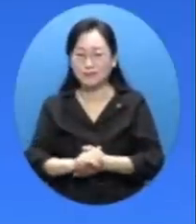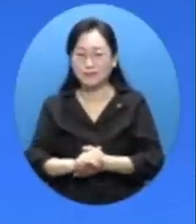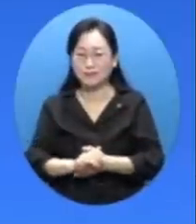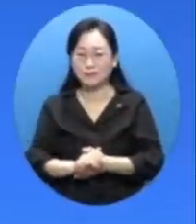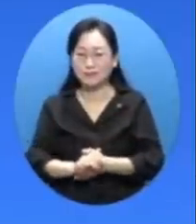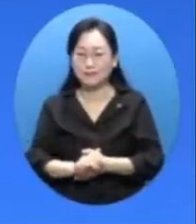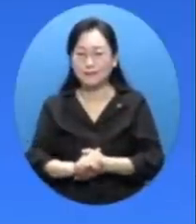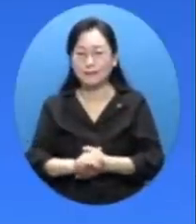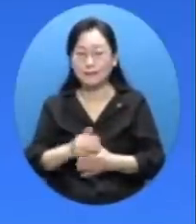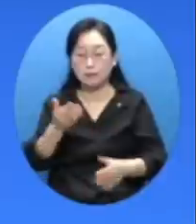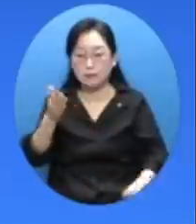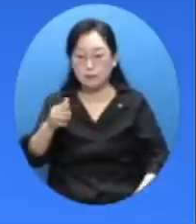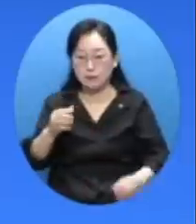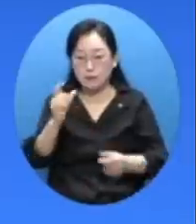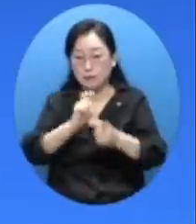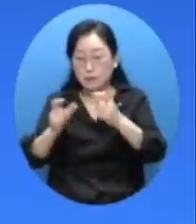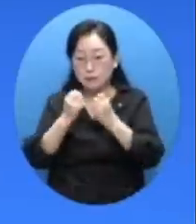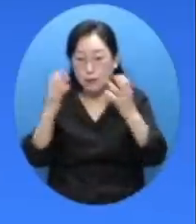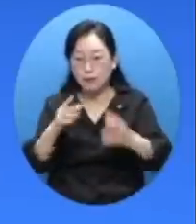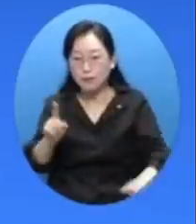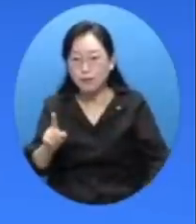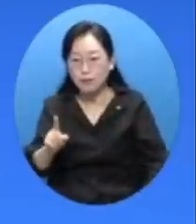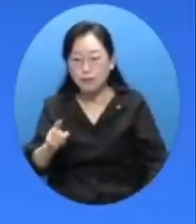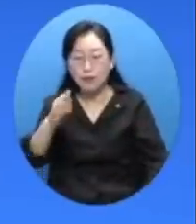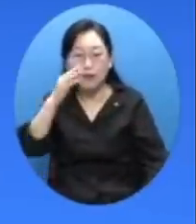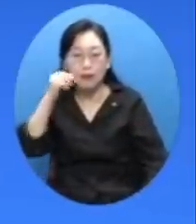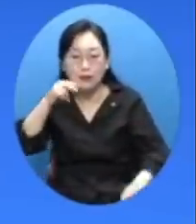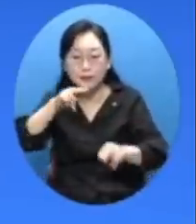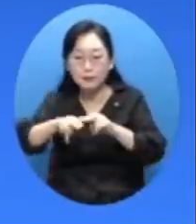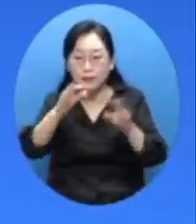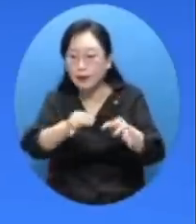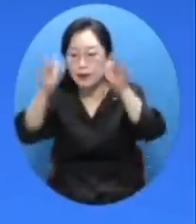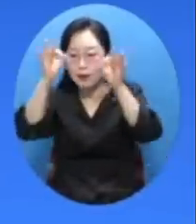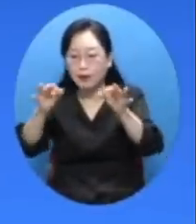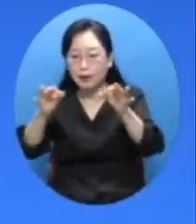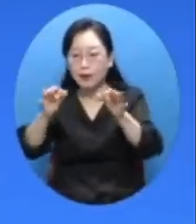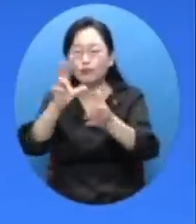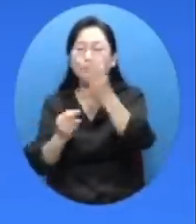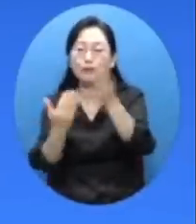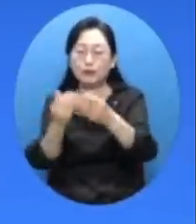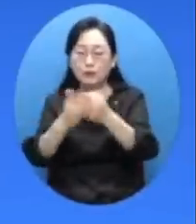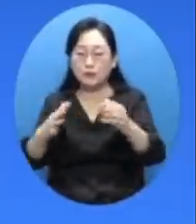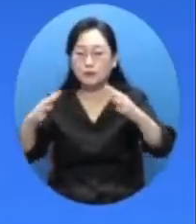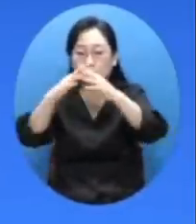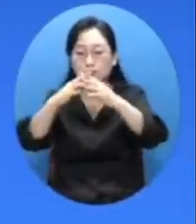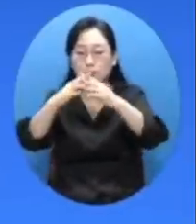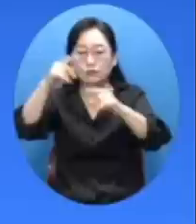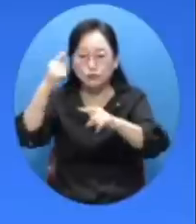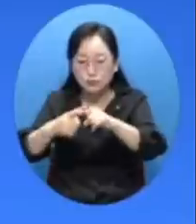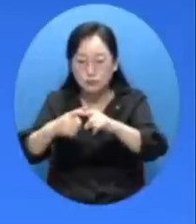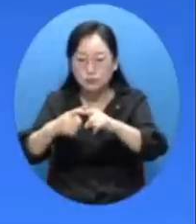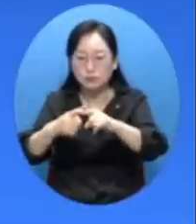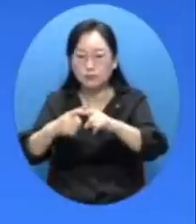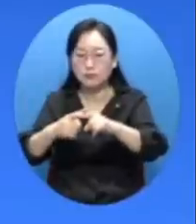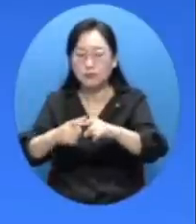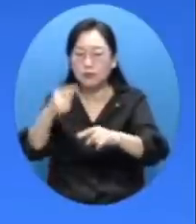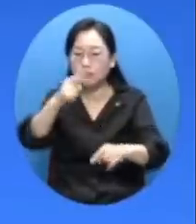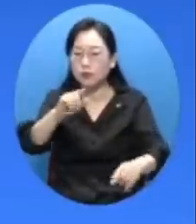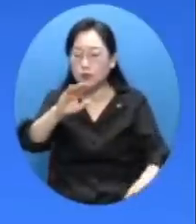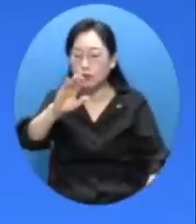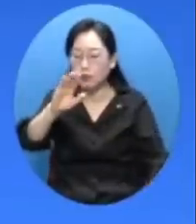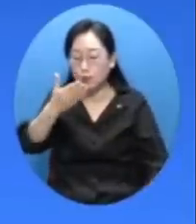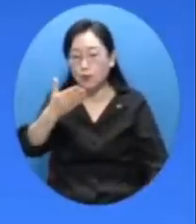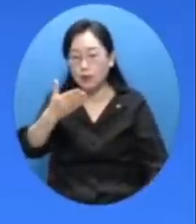그런데 덮친격으로 유류파동이 일어나서 공사가 멈춥니다. 그래서 1969년부터 73년까지 4년이나